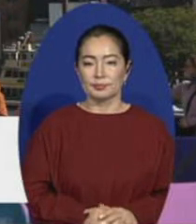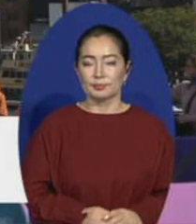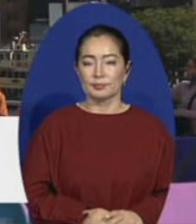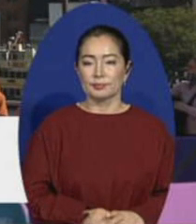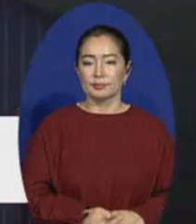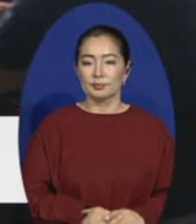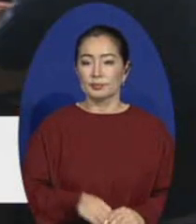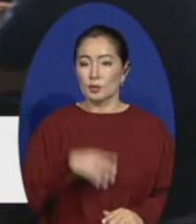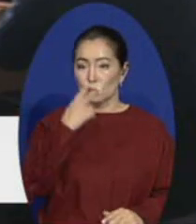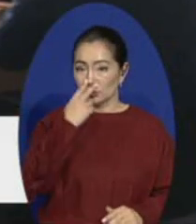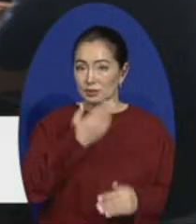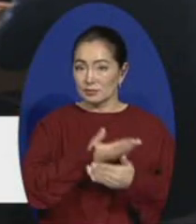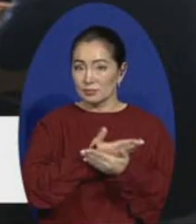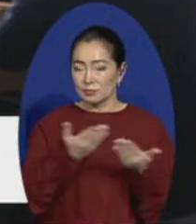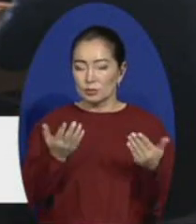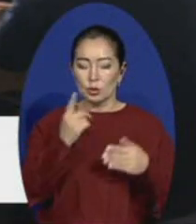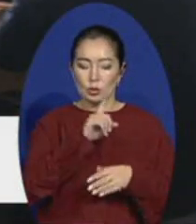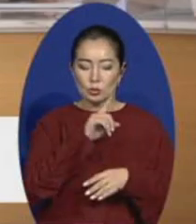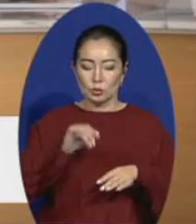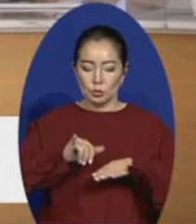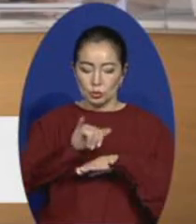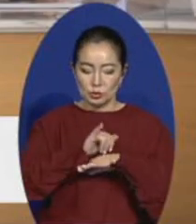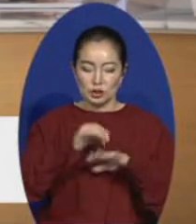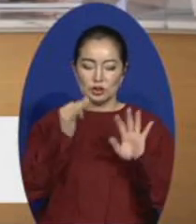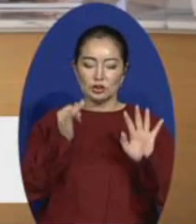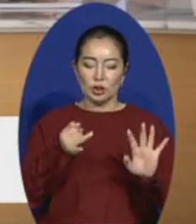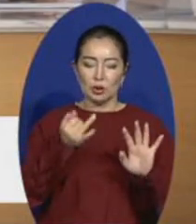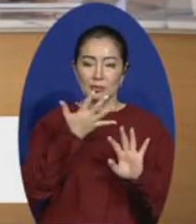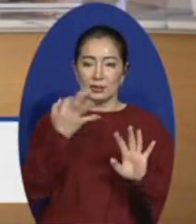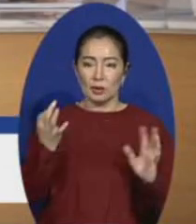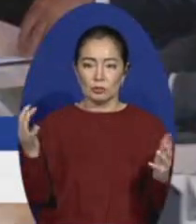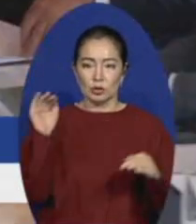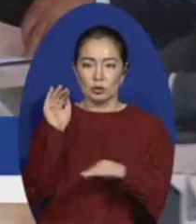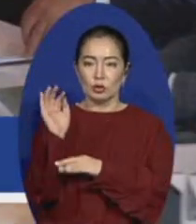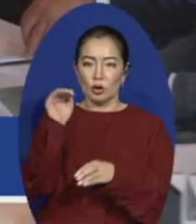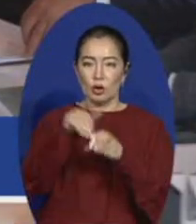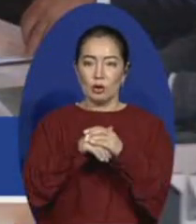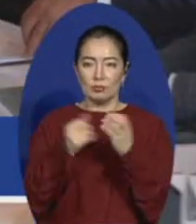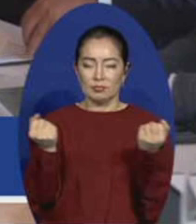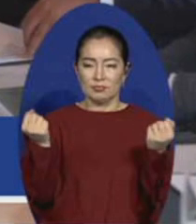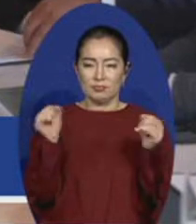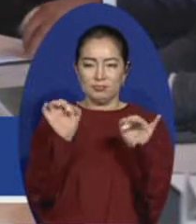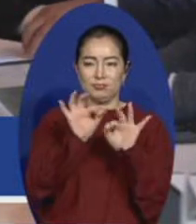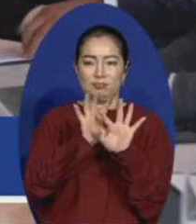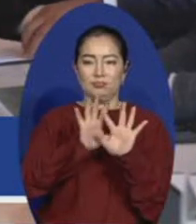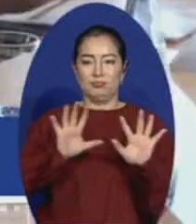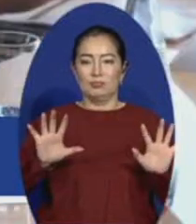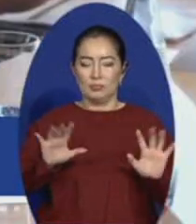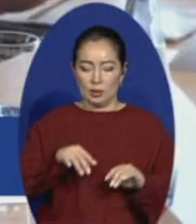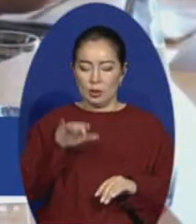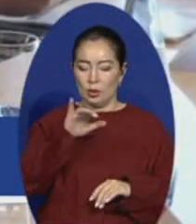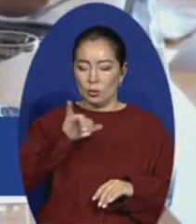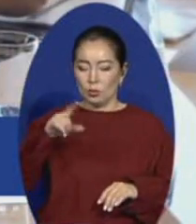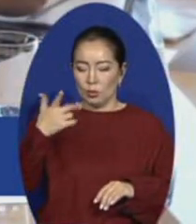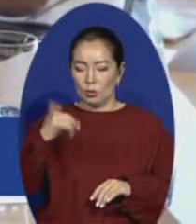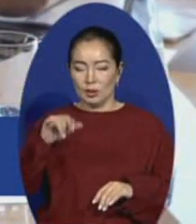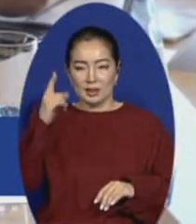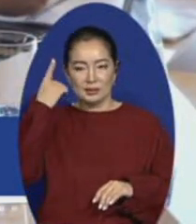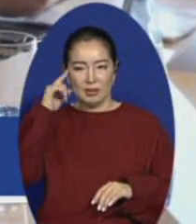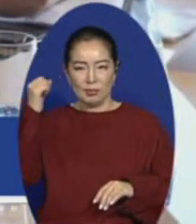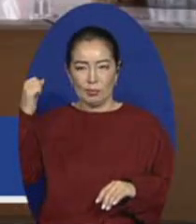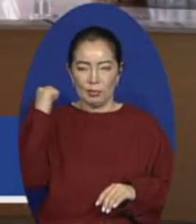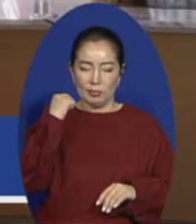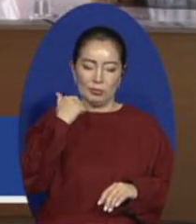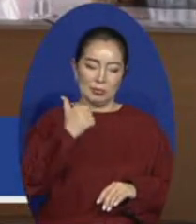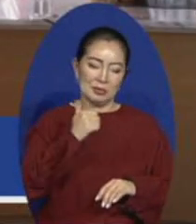Энэ удаагийн үдсэглэнд 100 гаруй орны 7500 төлөөлөгч оролцож байна. Шийдвэр гаргагчид уулуурхан салбарын шилдэгүүд, шинийг санаачлагчид,